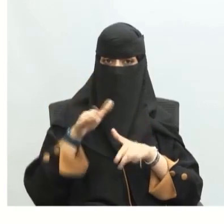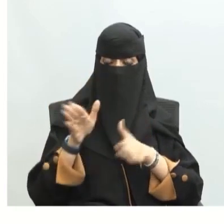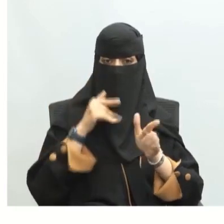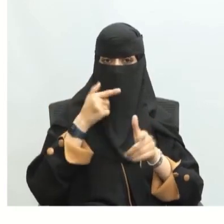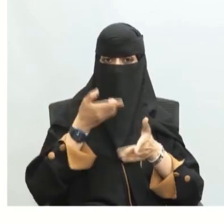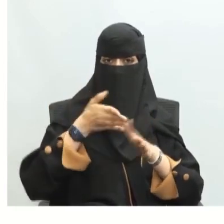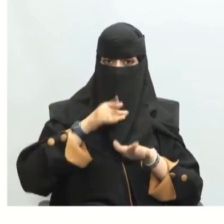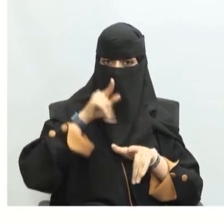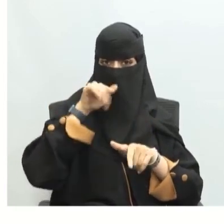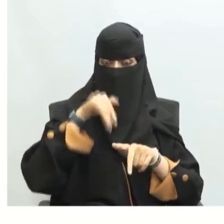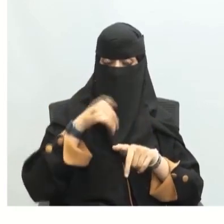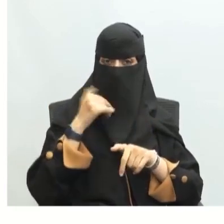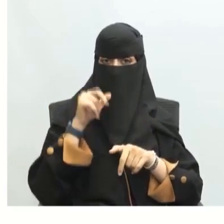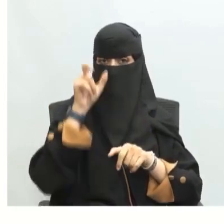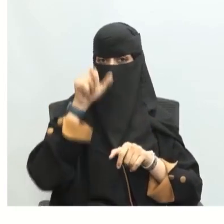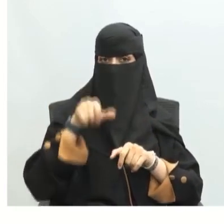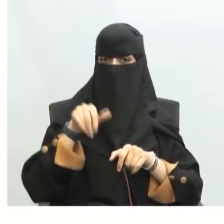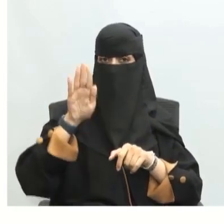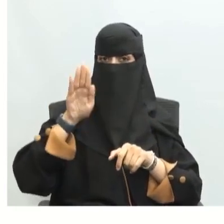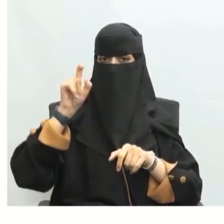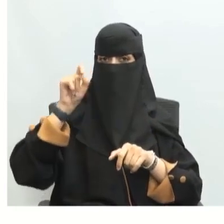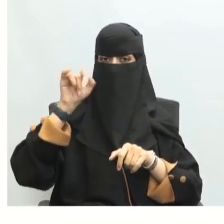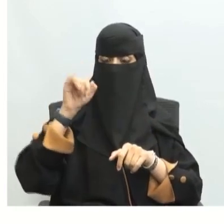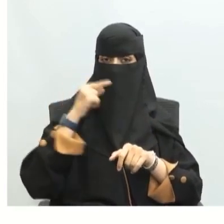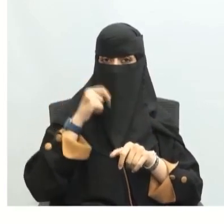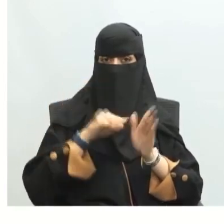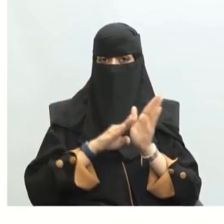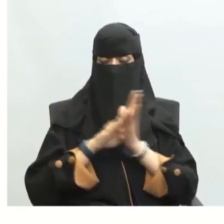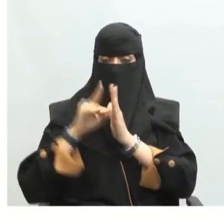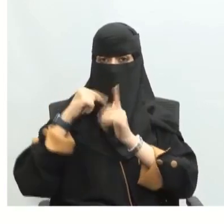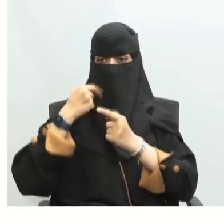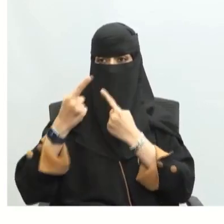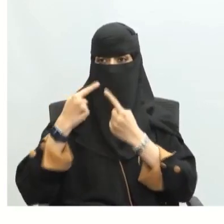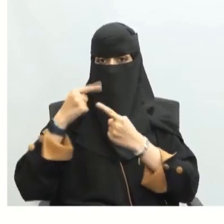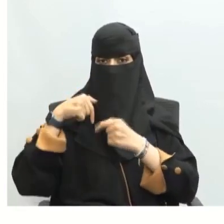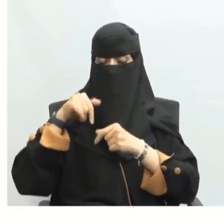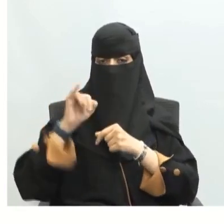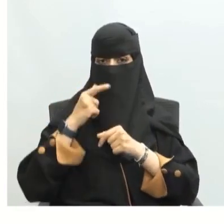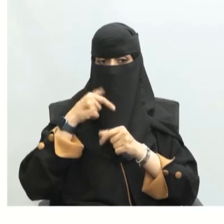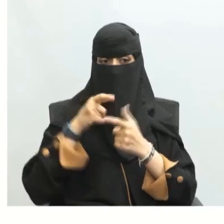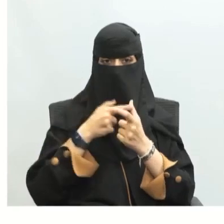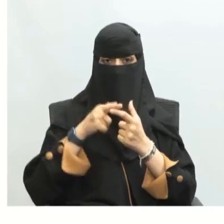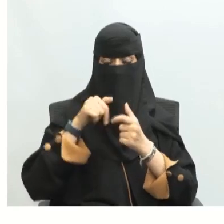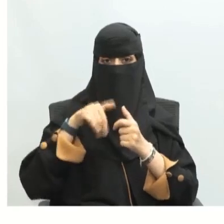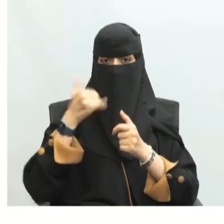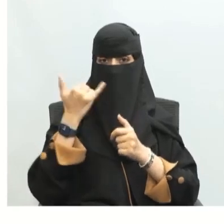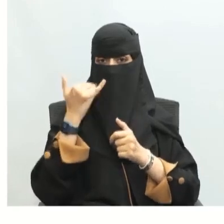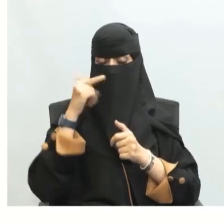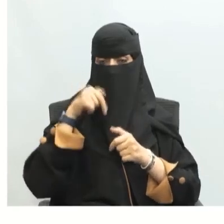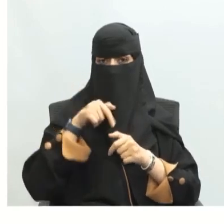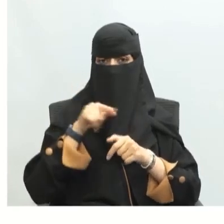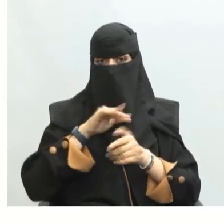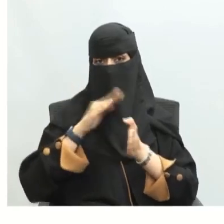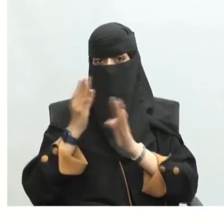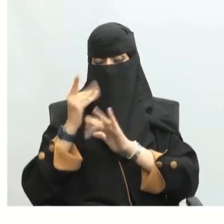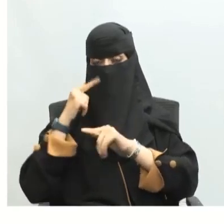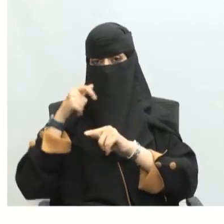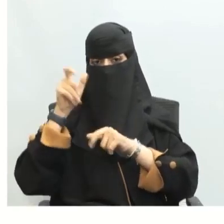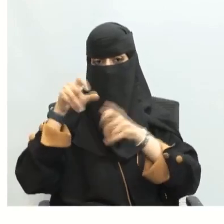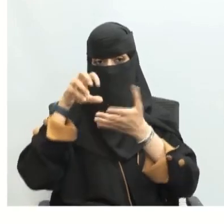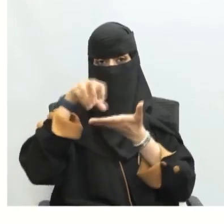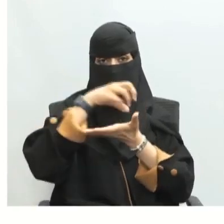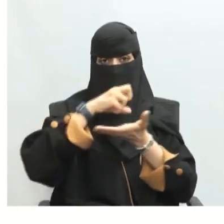لدينا برنامج سفير وهو الذي يعزز الحوار بين الشباب مع دول اخرى وايضا